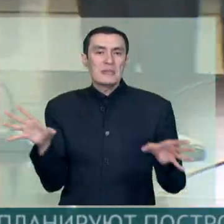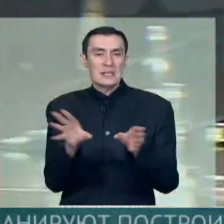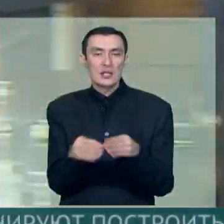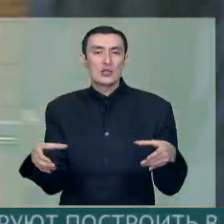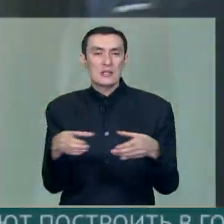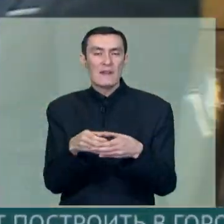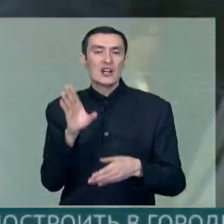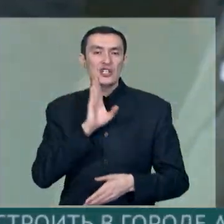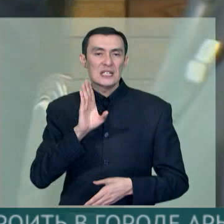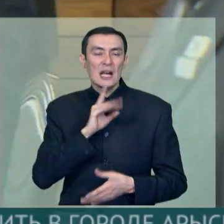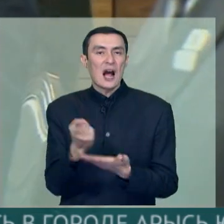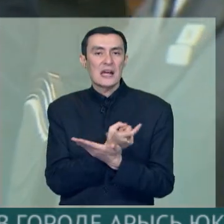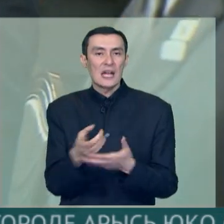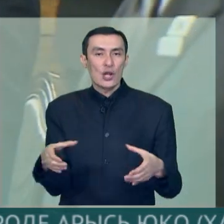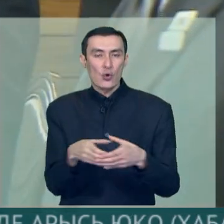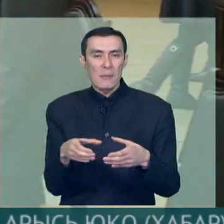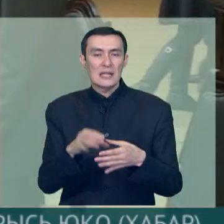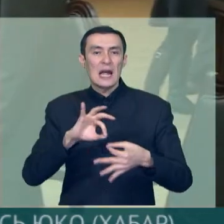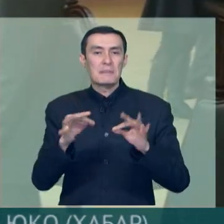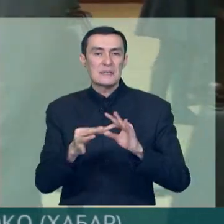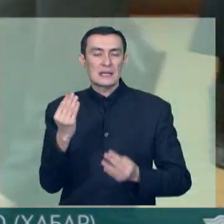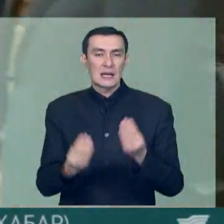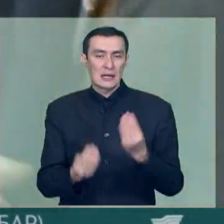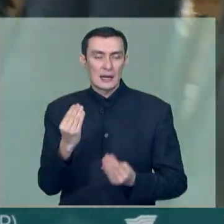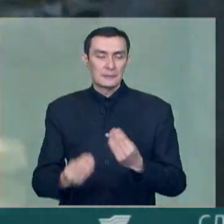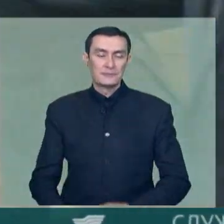составы женской хоккейной команды на Олимпийских играх.